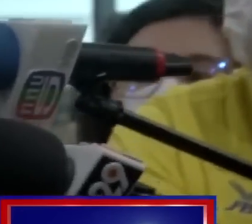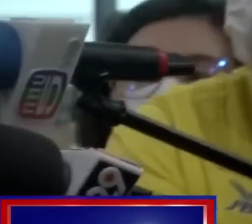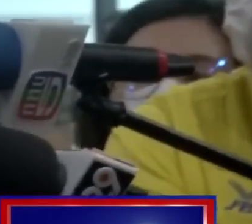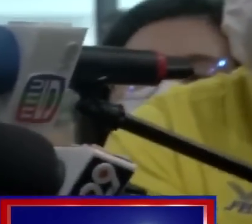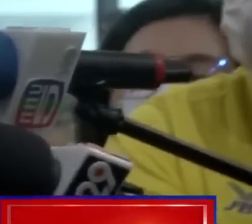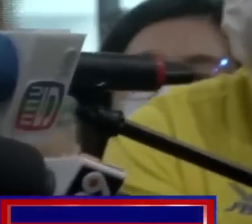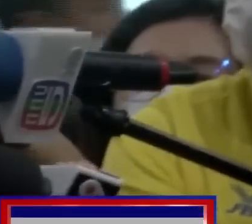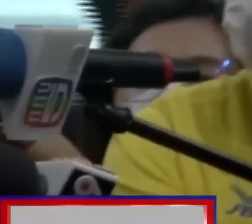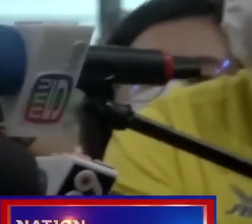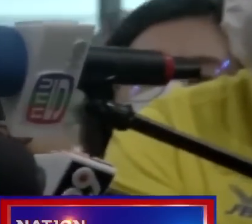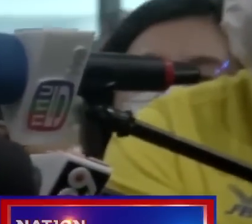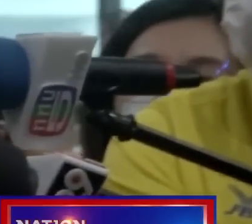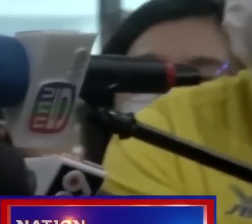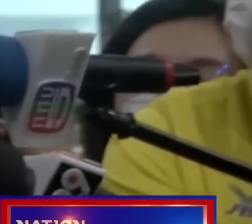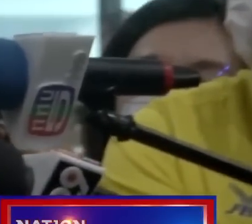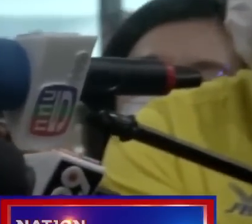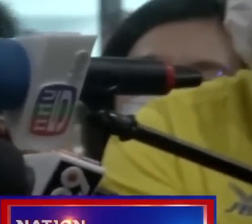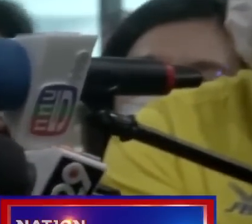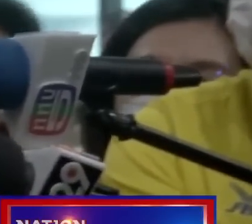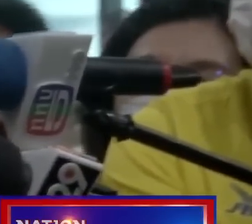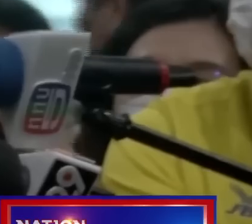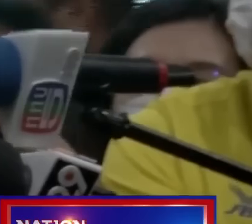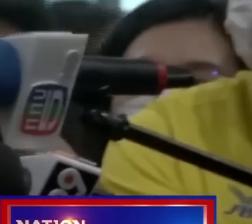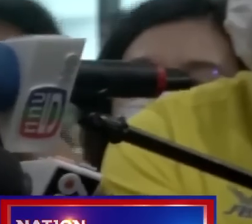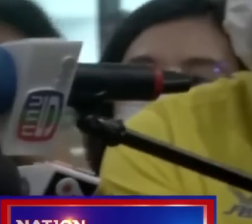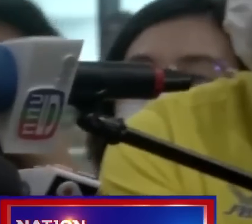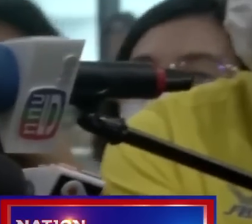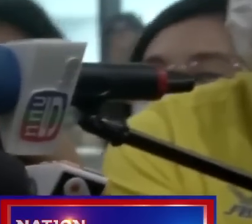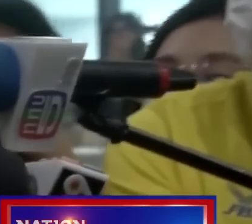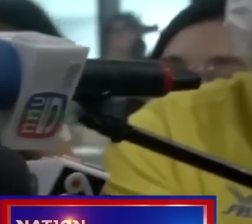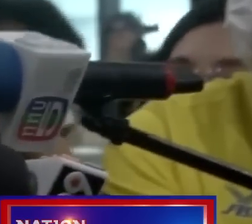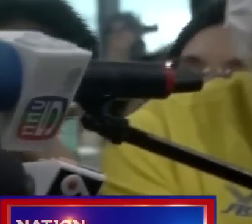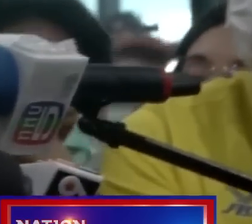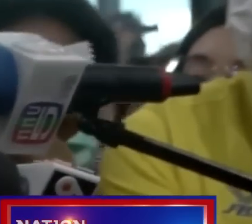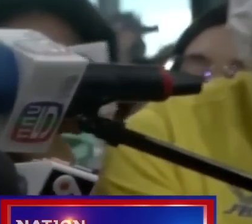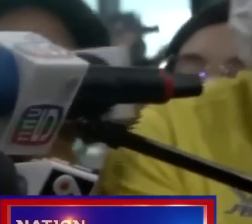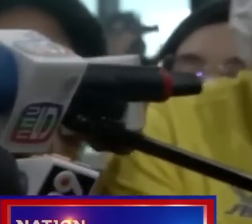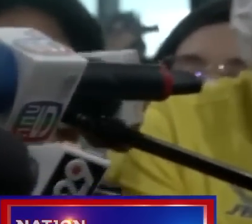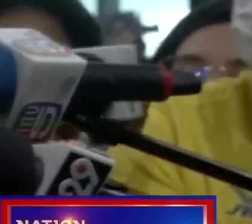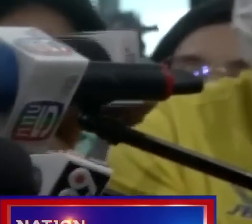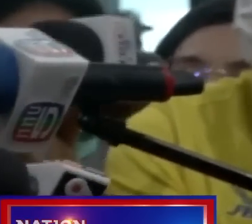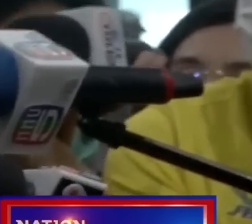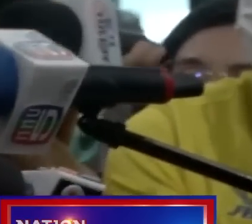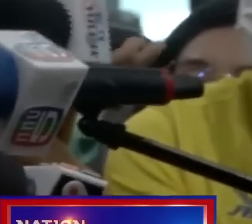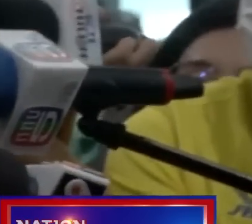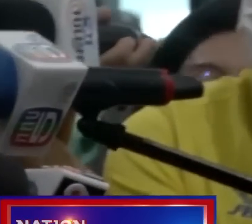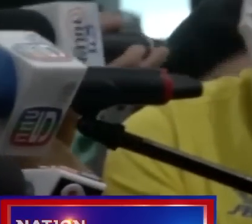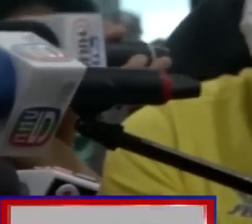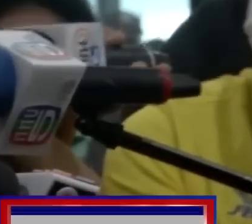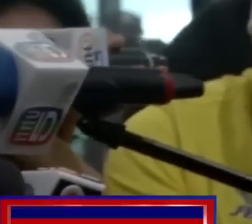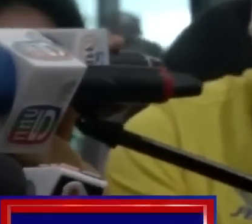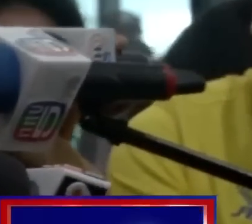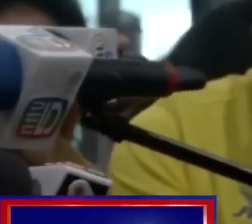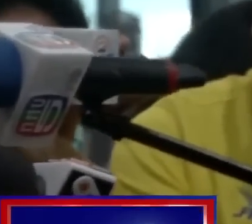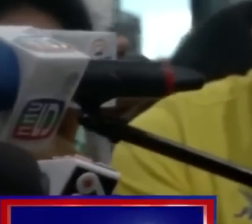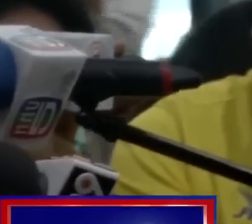ากนะฮะพฤติกรรมแบบนี้คิดว่ามันไม่ใช่แนวทางของคนรุ่นใหม่ควรจะเลิกได้แล้วการชี้แจงต่างๆต้อง